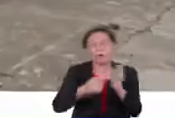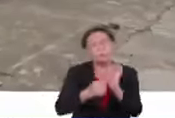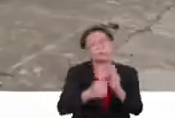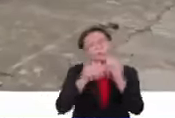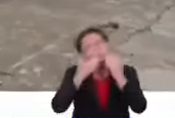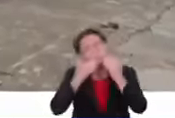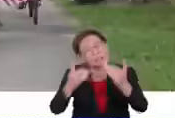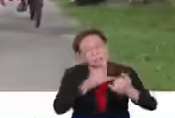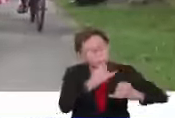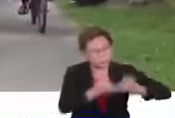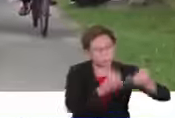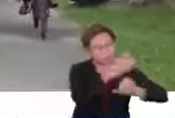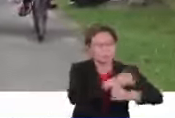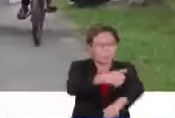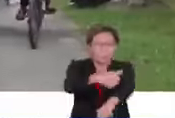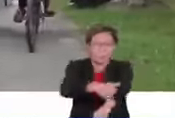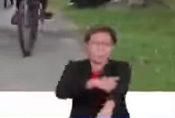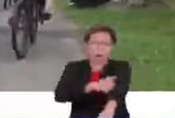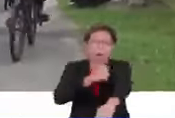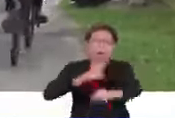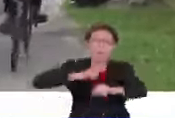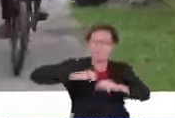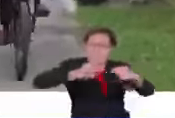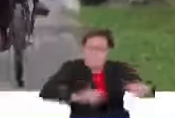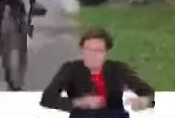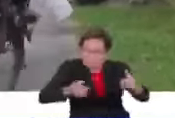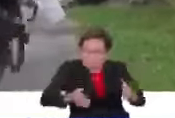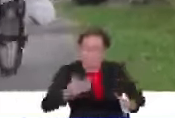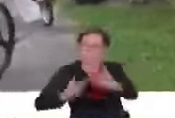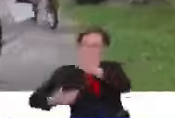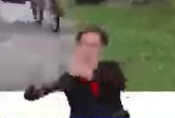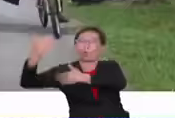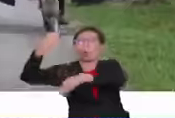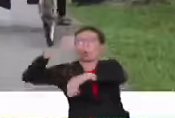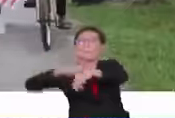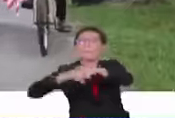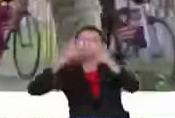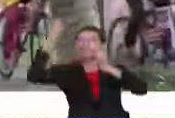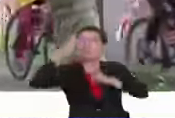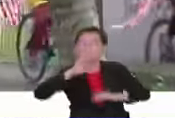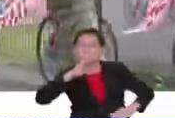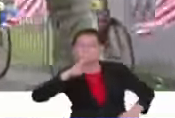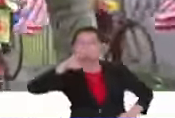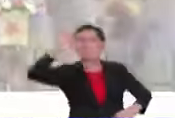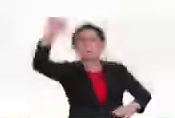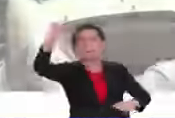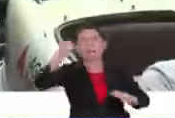jasa dan pengorbanan pejuang terdahulu ketika negara mencapai kemerdekaan.